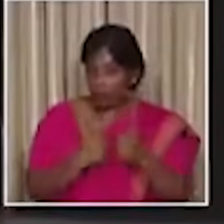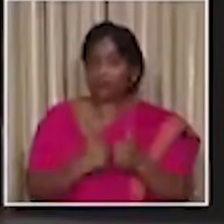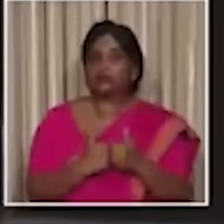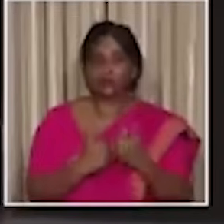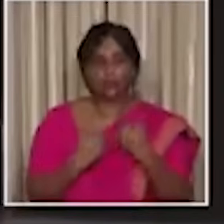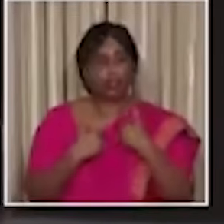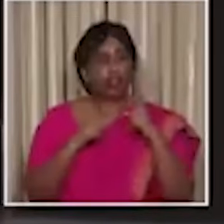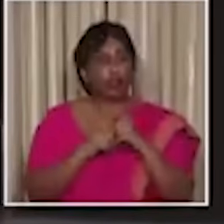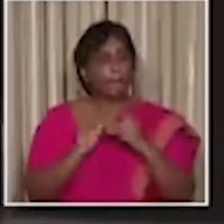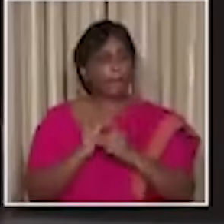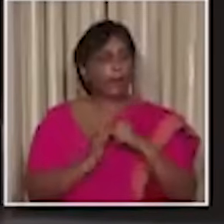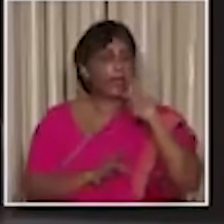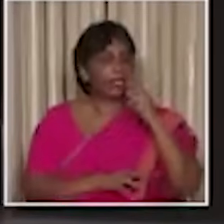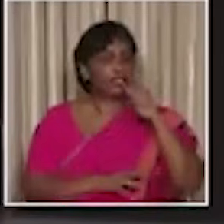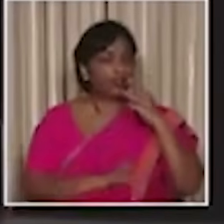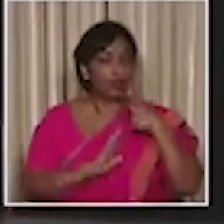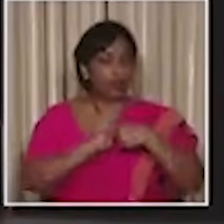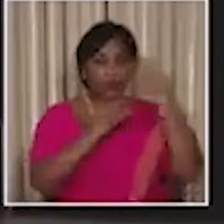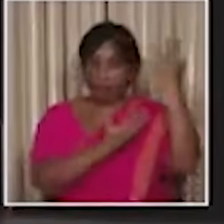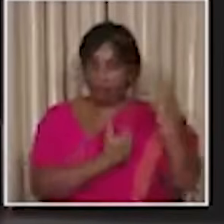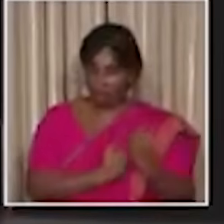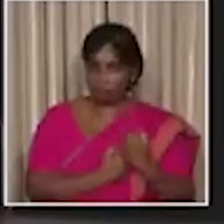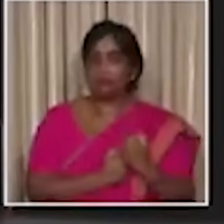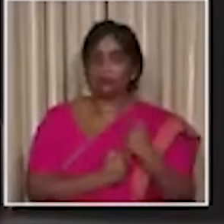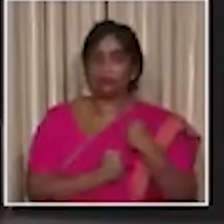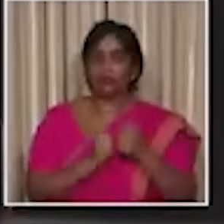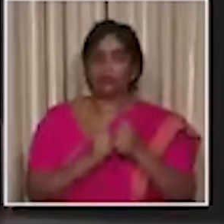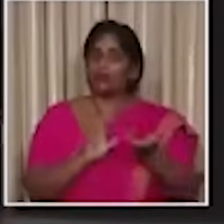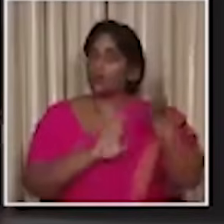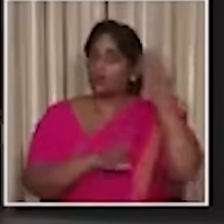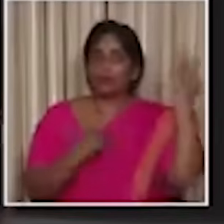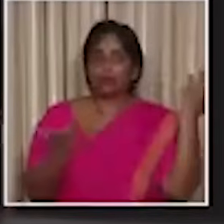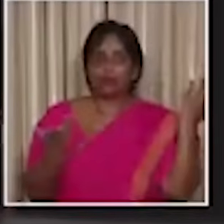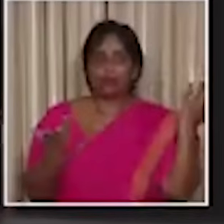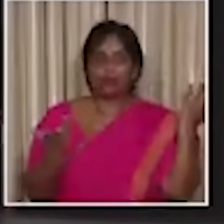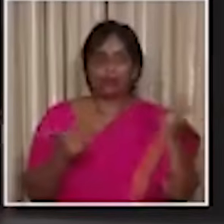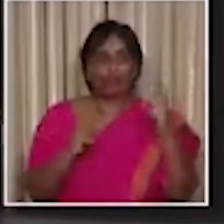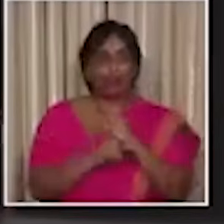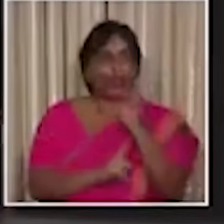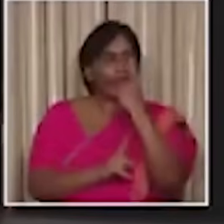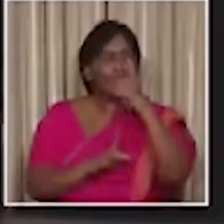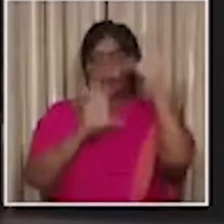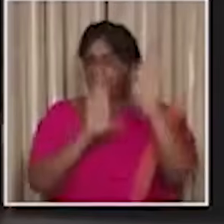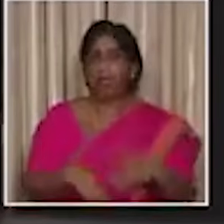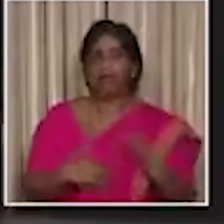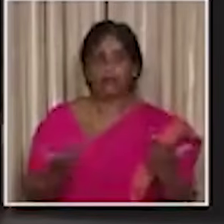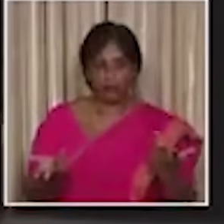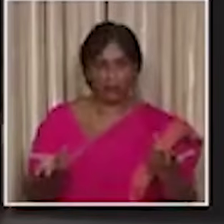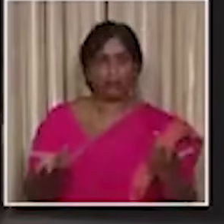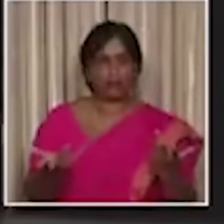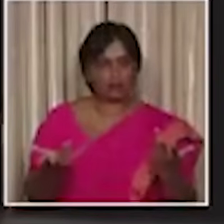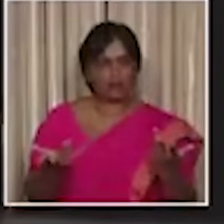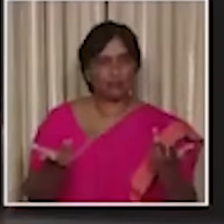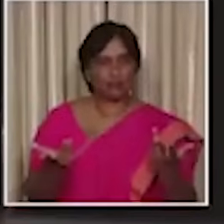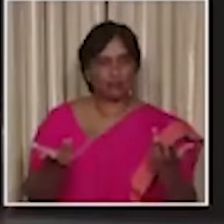මේකෙන් ඩොලර් මිලියන 200ක් 300ක් රටට එනවා නම් මේක තිබෙම නැහැ මේ කුණුහරුපෙන් ඩොලර් එකක්වත් ආවෙ නැහැ නේ.